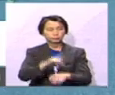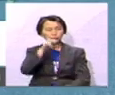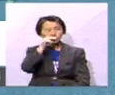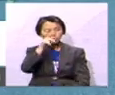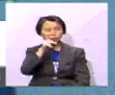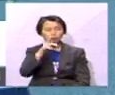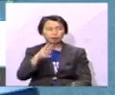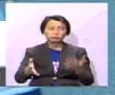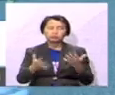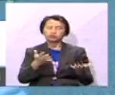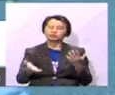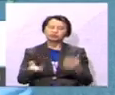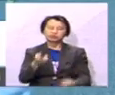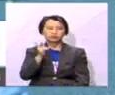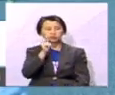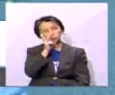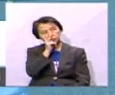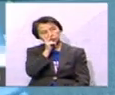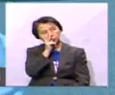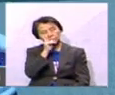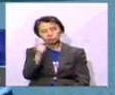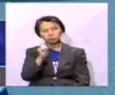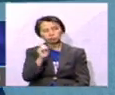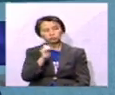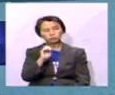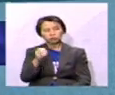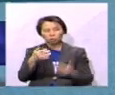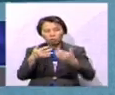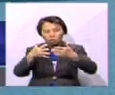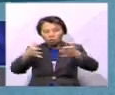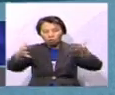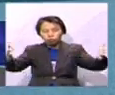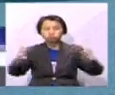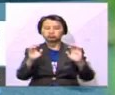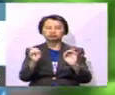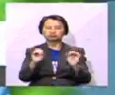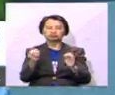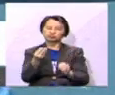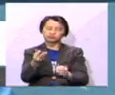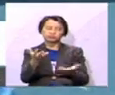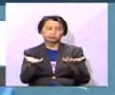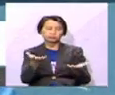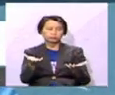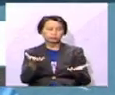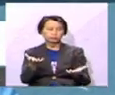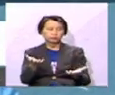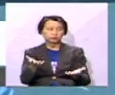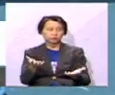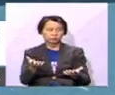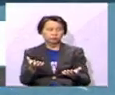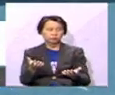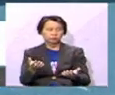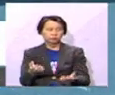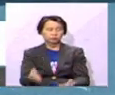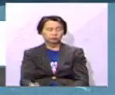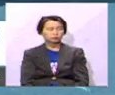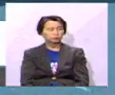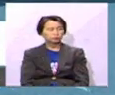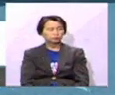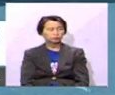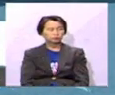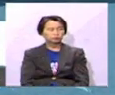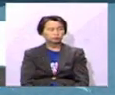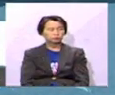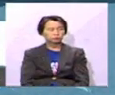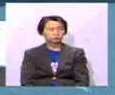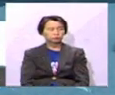Mungkin Kedah ni tidak ada exposure yang race cross country ni kan, larian begini.